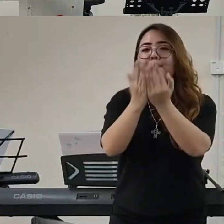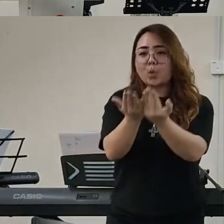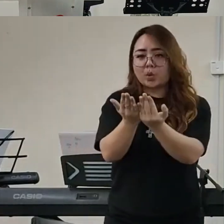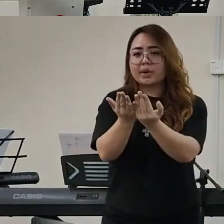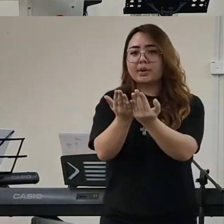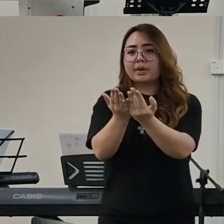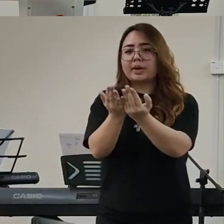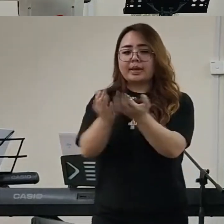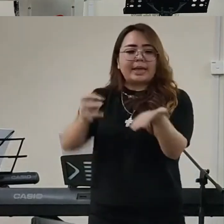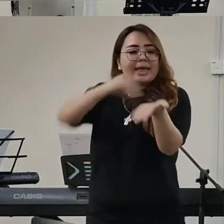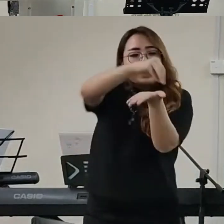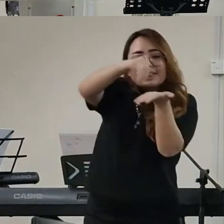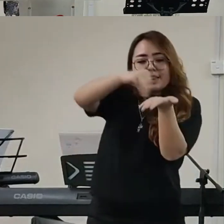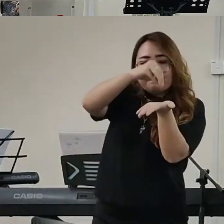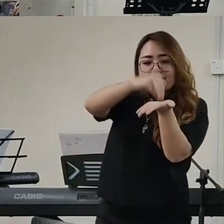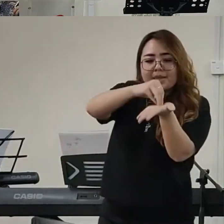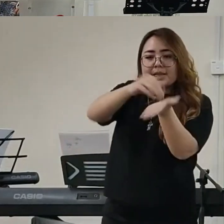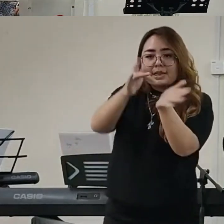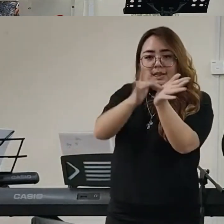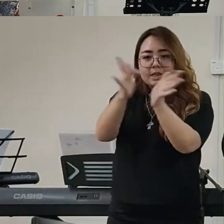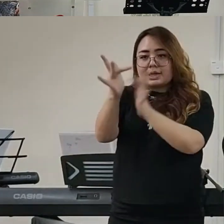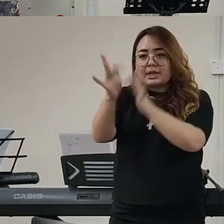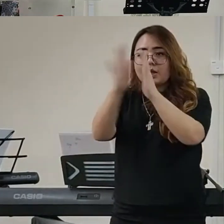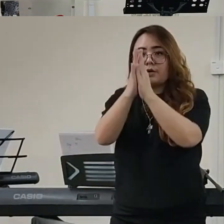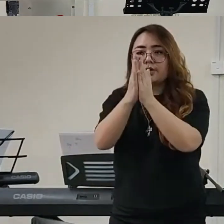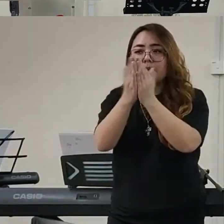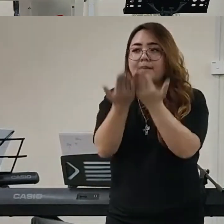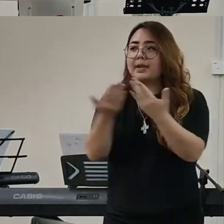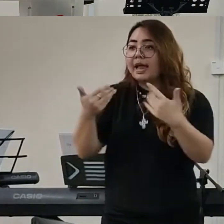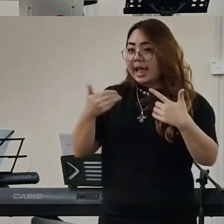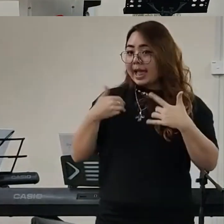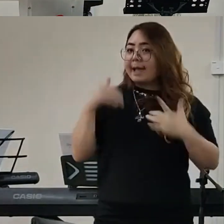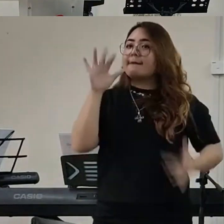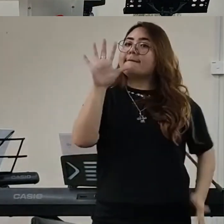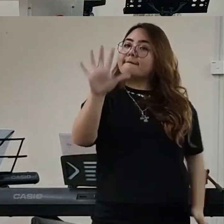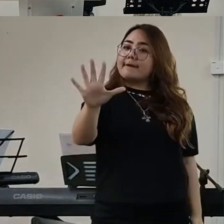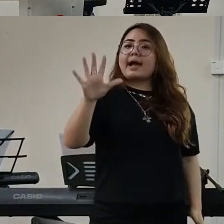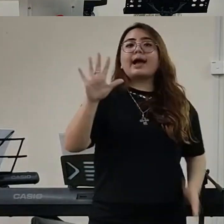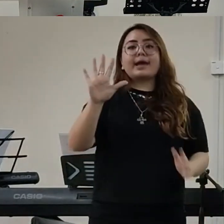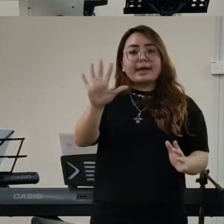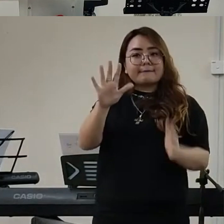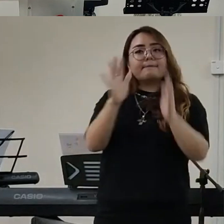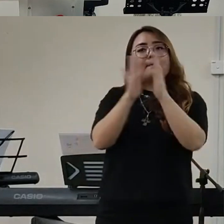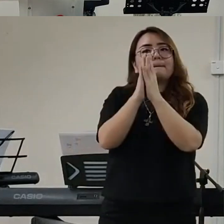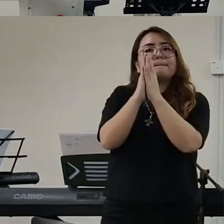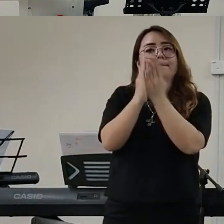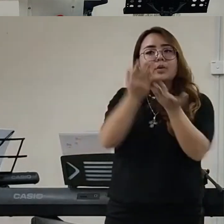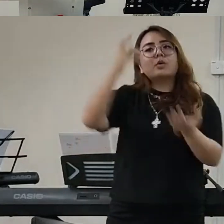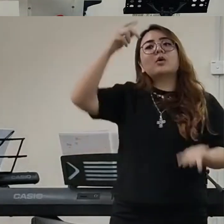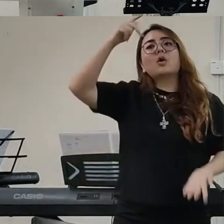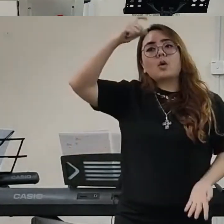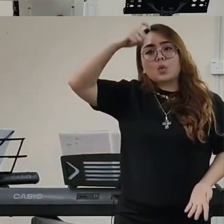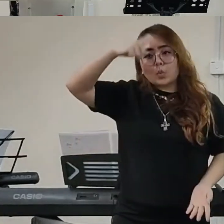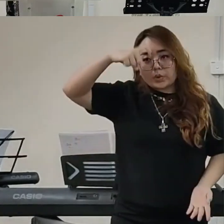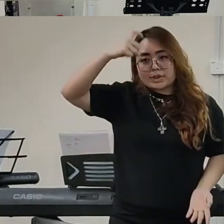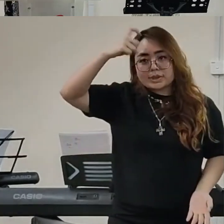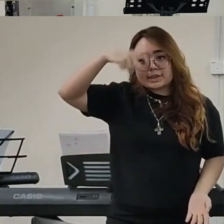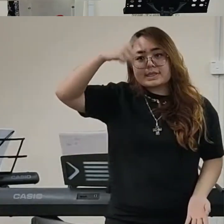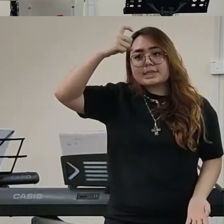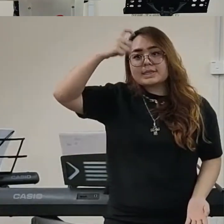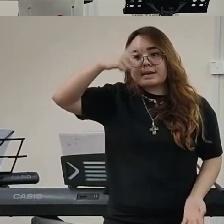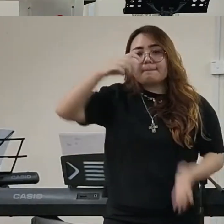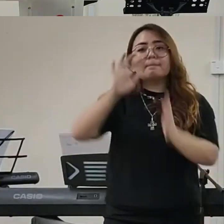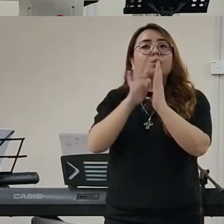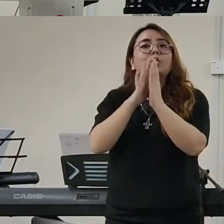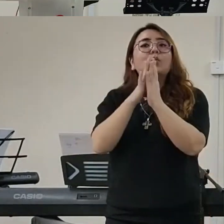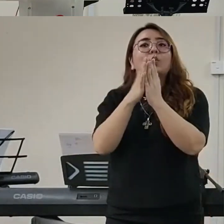说的五本智慧的书呢，就包括了约伯记、诗篇、箴言、传道书和所罗门之歌，或者